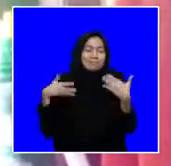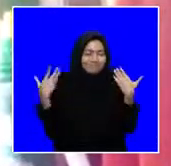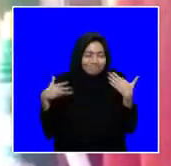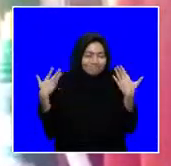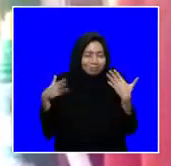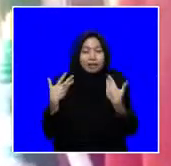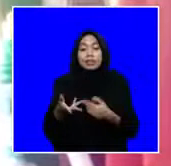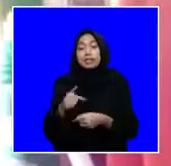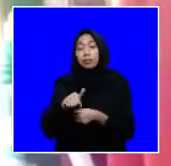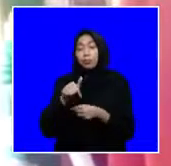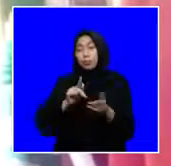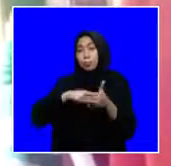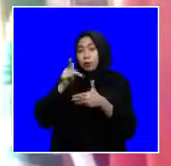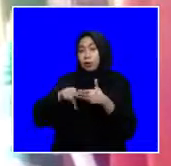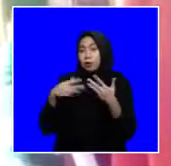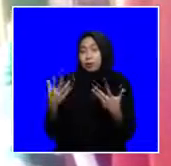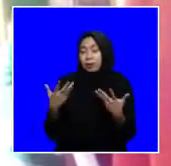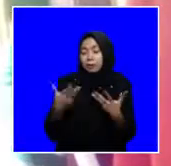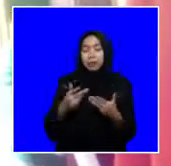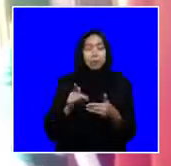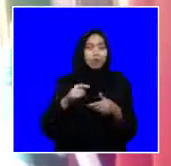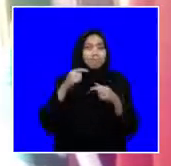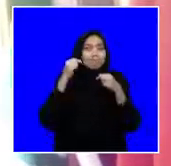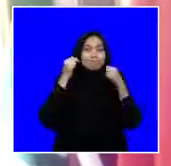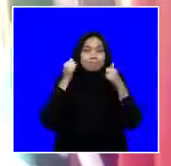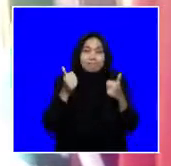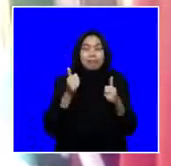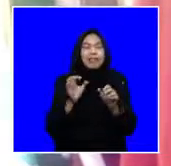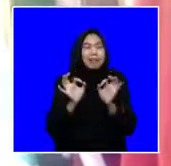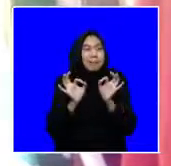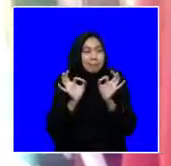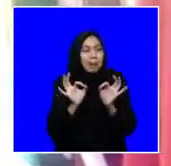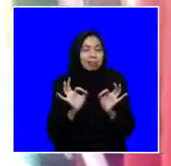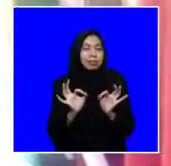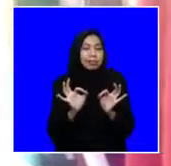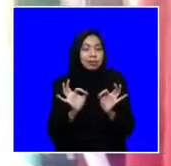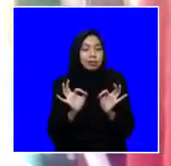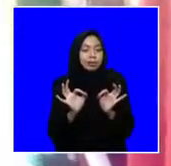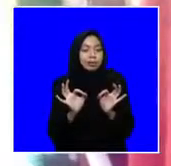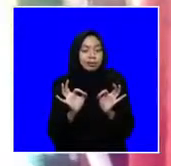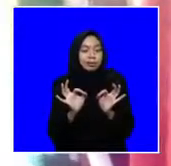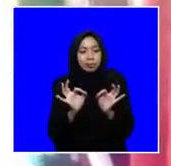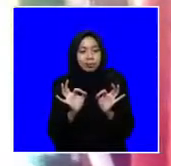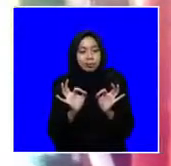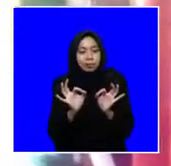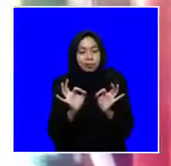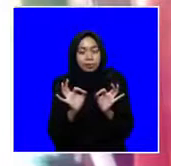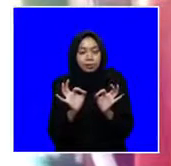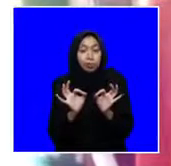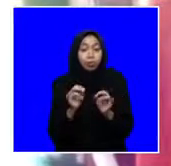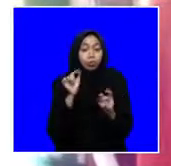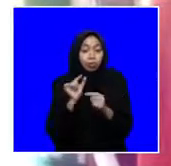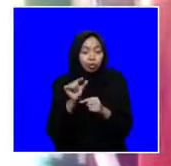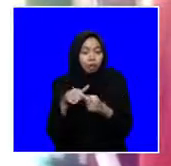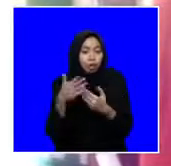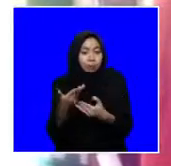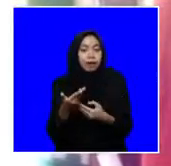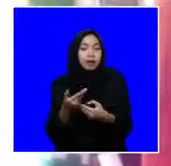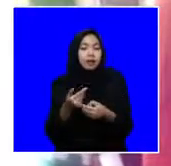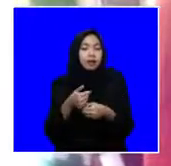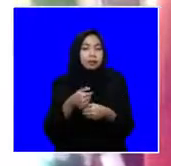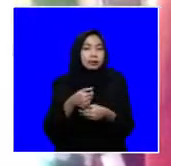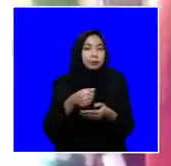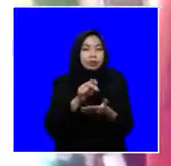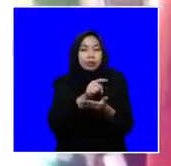salah satu program yang sangat cerdas, sangat tepat. Program Kampus Pengajar ini sangat meningkatkan mutu pendidikan suatu